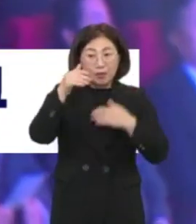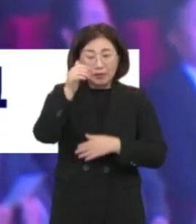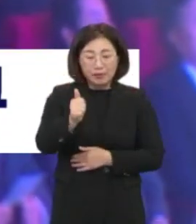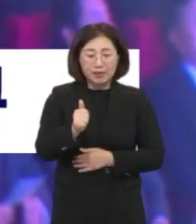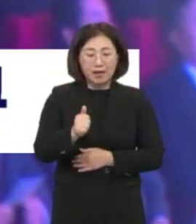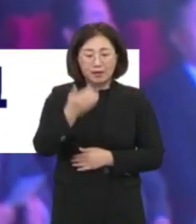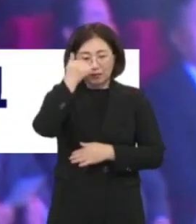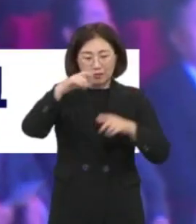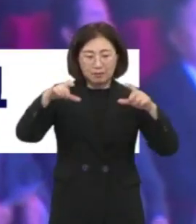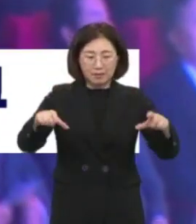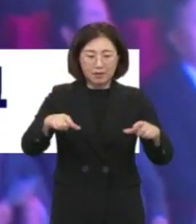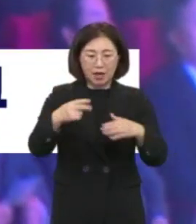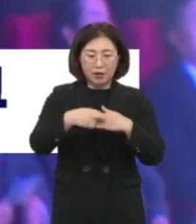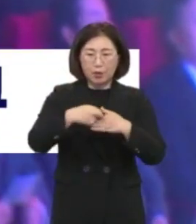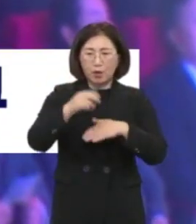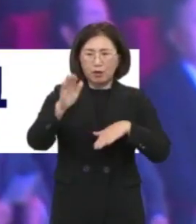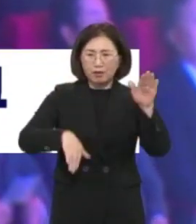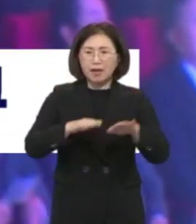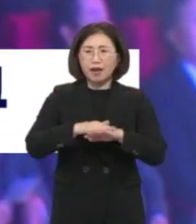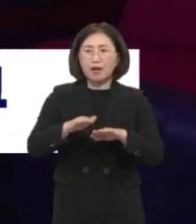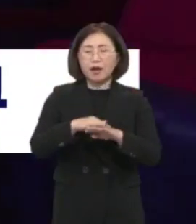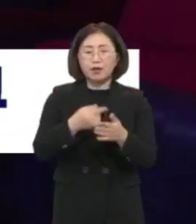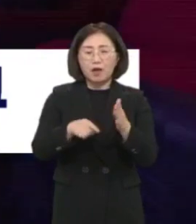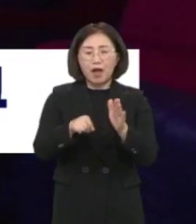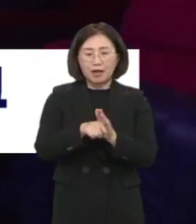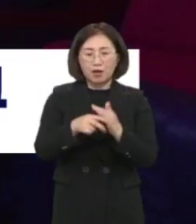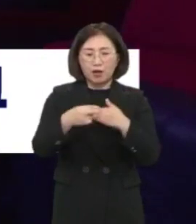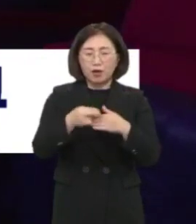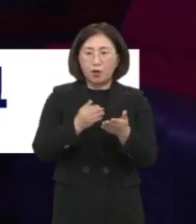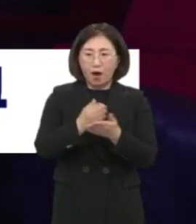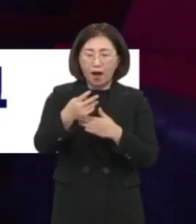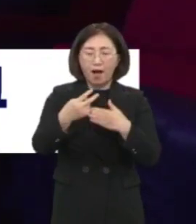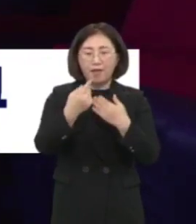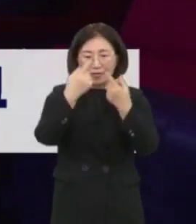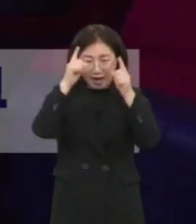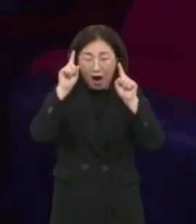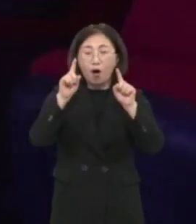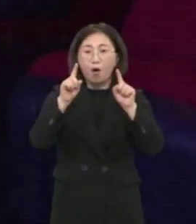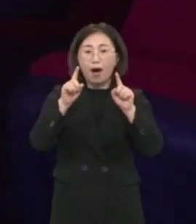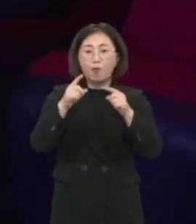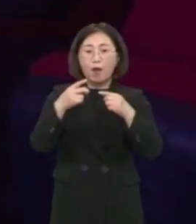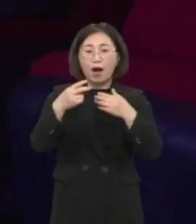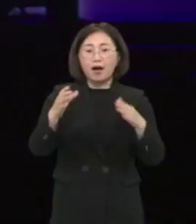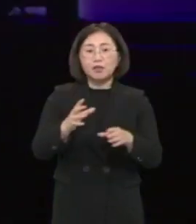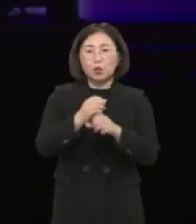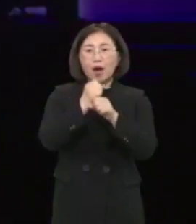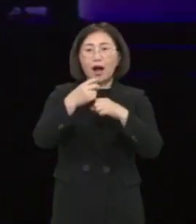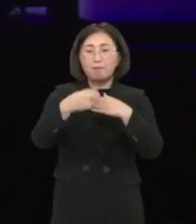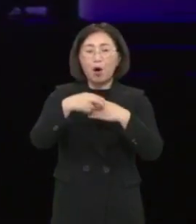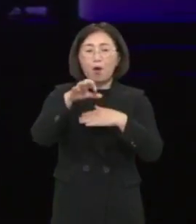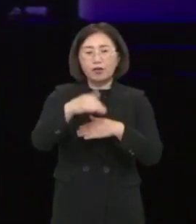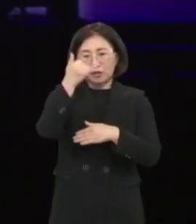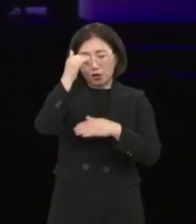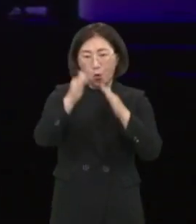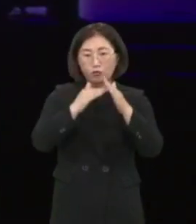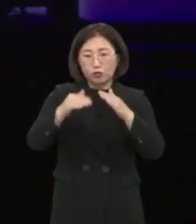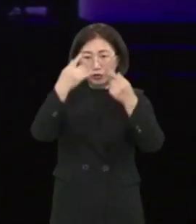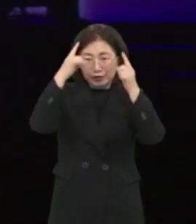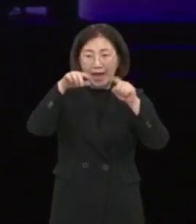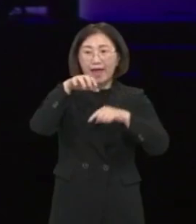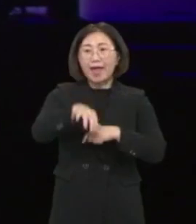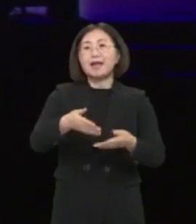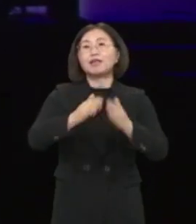충남 지역 내 의료격차 해소를 위해 국립의과대학과 대학병원을 충남 유일의 종합국립대학인 공주대에 설립해야